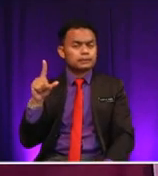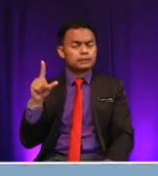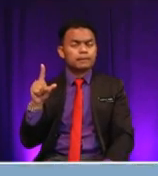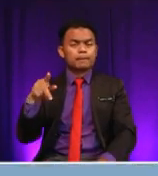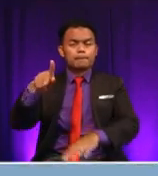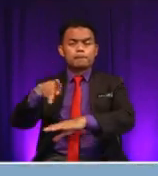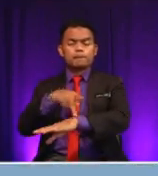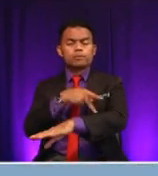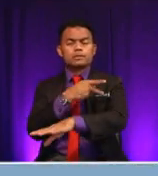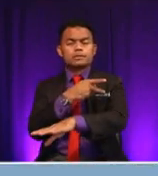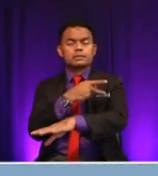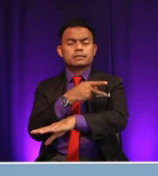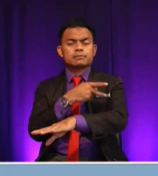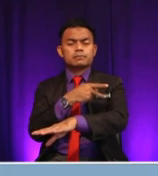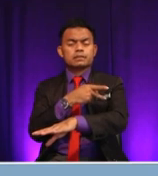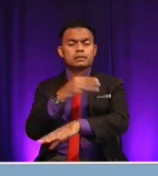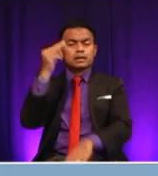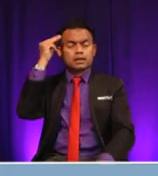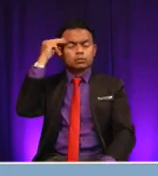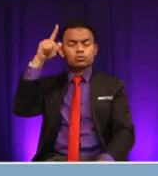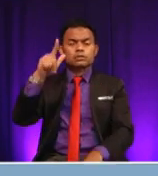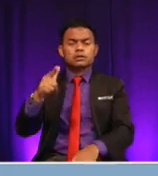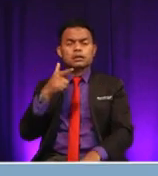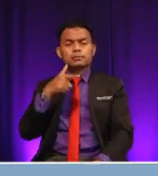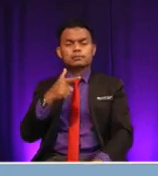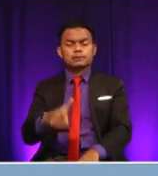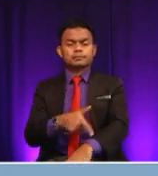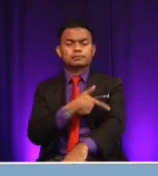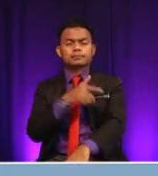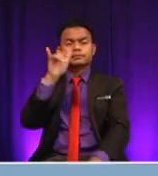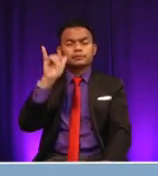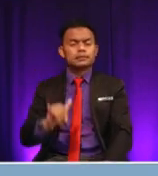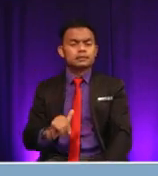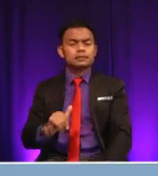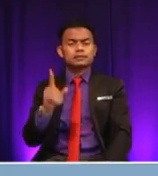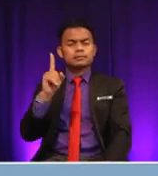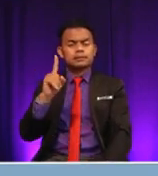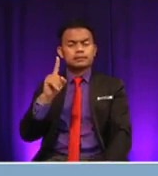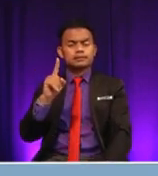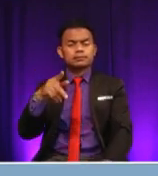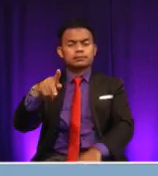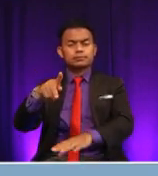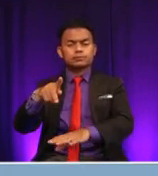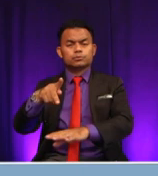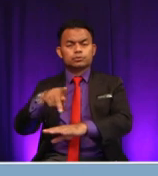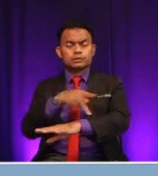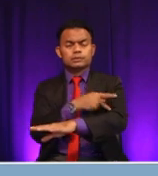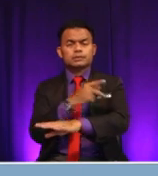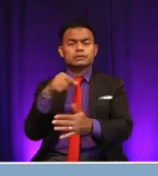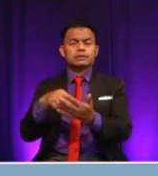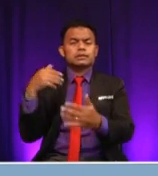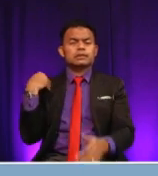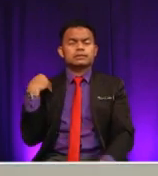dia merupakan puisi Melayu lamo yang mana puisi ini terdiri dari pada dua